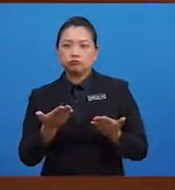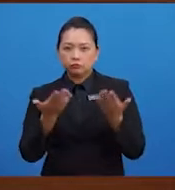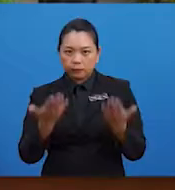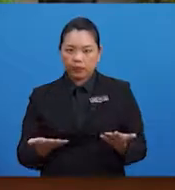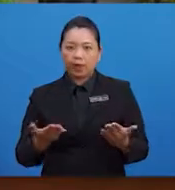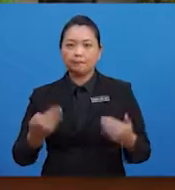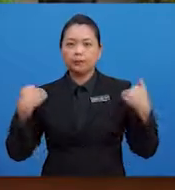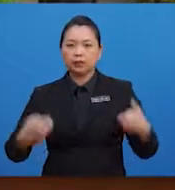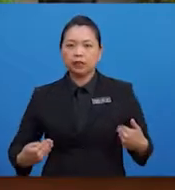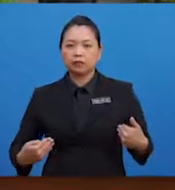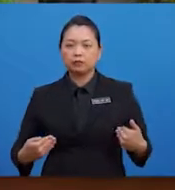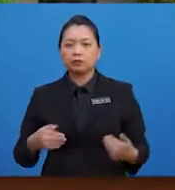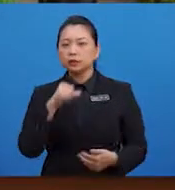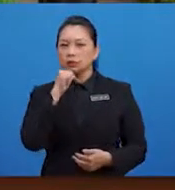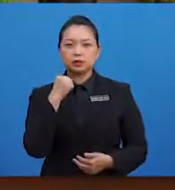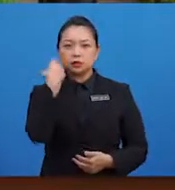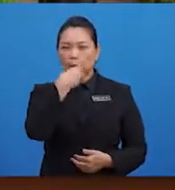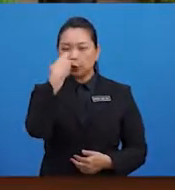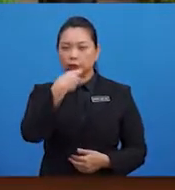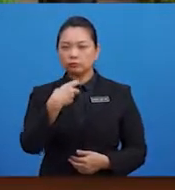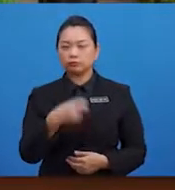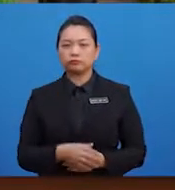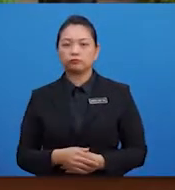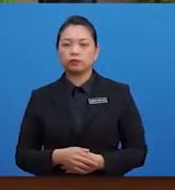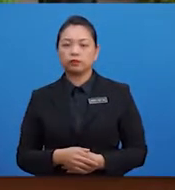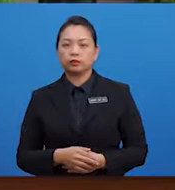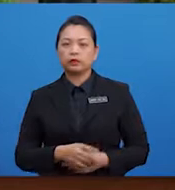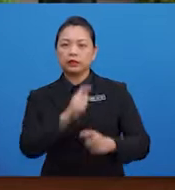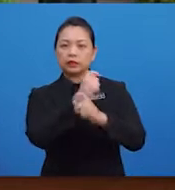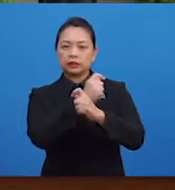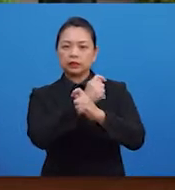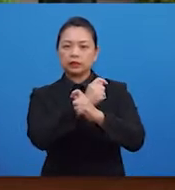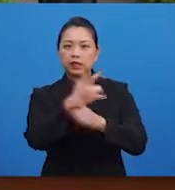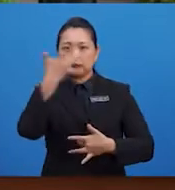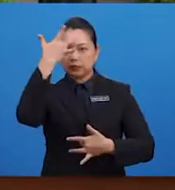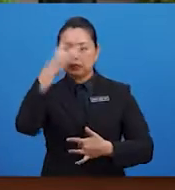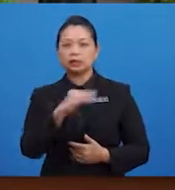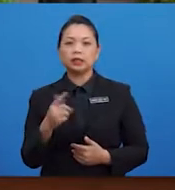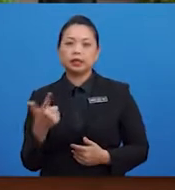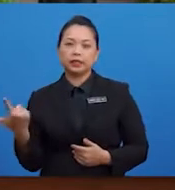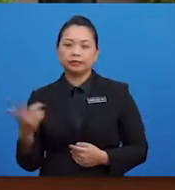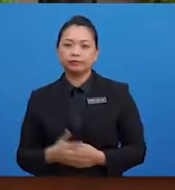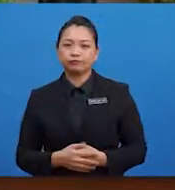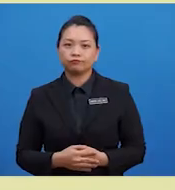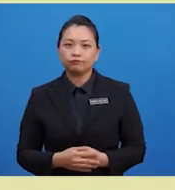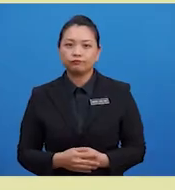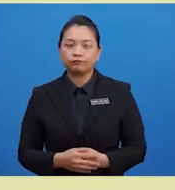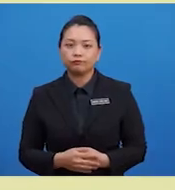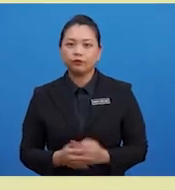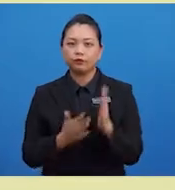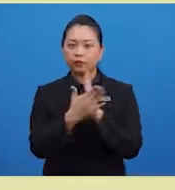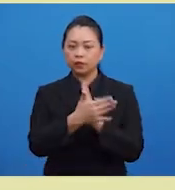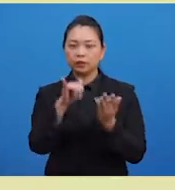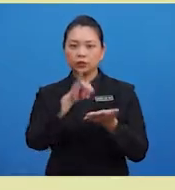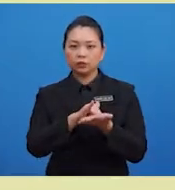badan, keabnormalan, rintangan terhadap penyakit dan sebagainya.